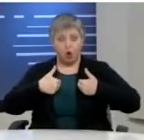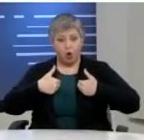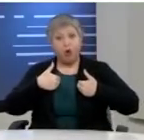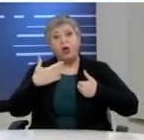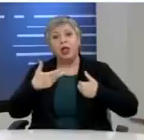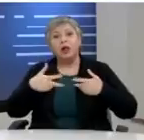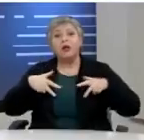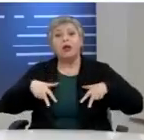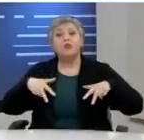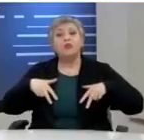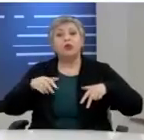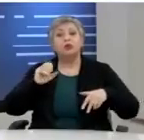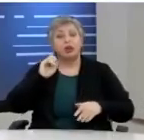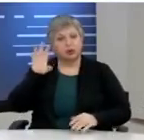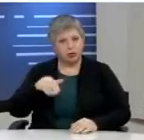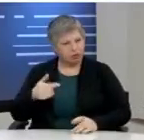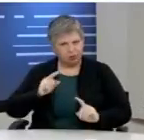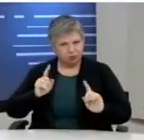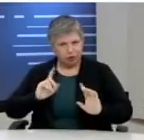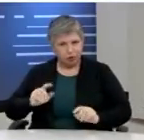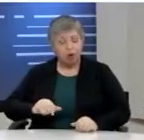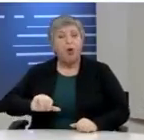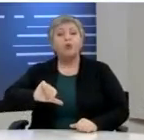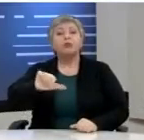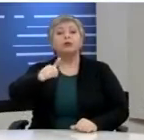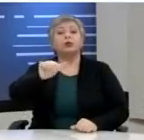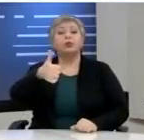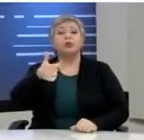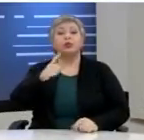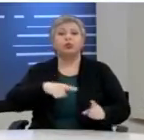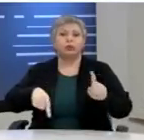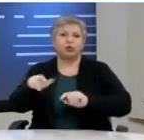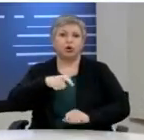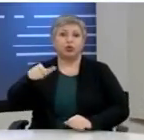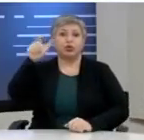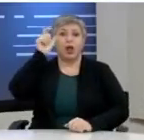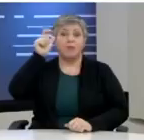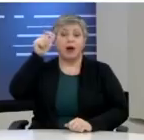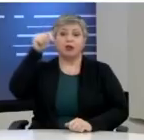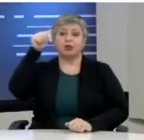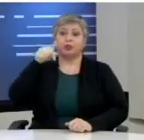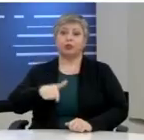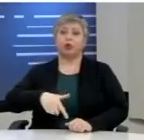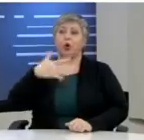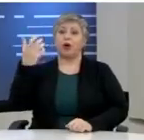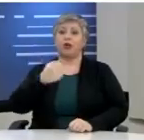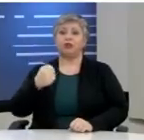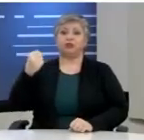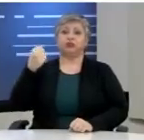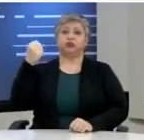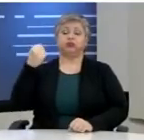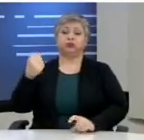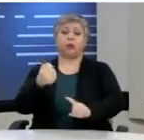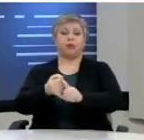αλλά τον απεδέχτη πρώτος ο κύριος Σαμαράς, ο μέγας Μακεδονομάχος, που έβαλε φαρδιά πλατιά την υπογραφή του στον κυρωτικό